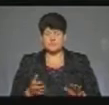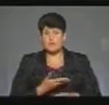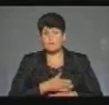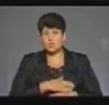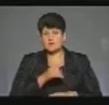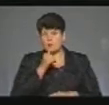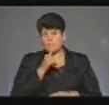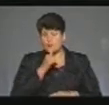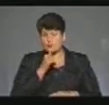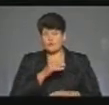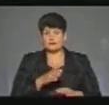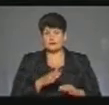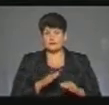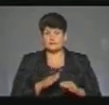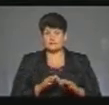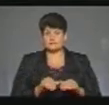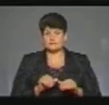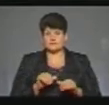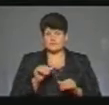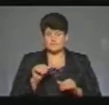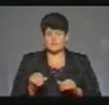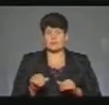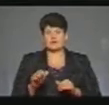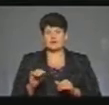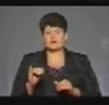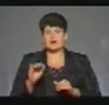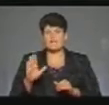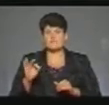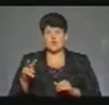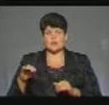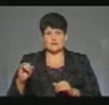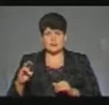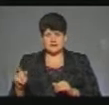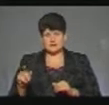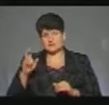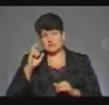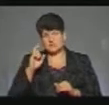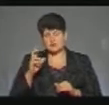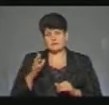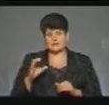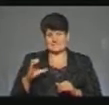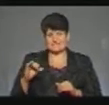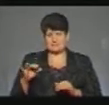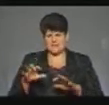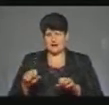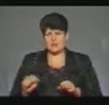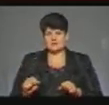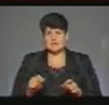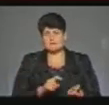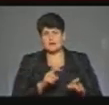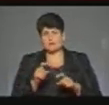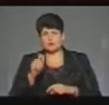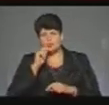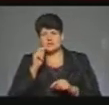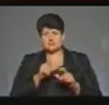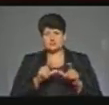пробувала з українцями масу від воєводи Юзевського на Волині, ось державної асиміляції, і закінчуючи переводом української